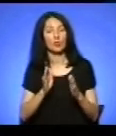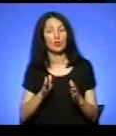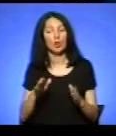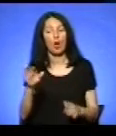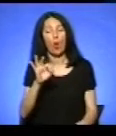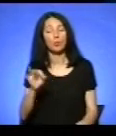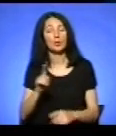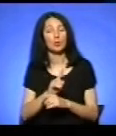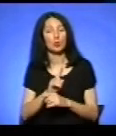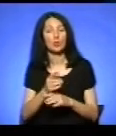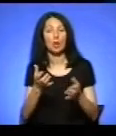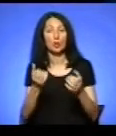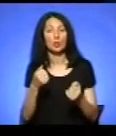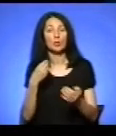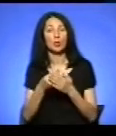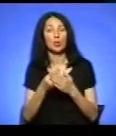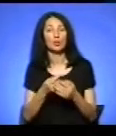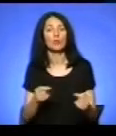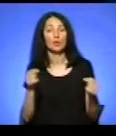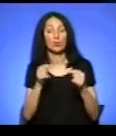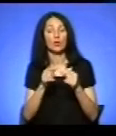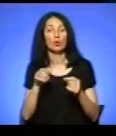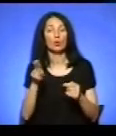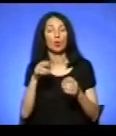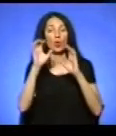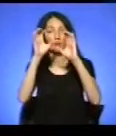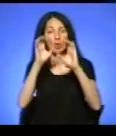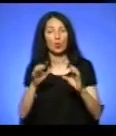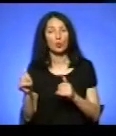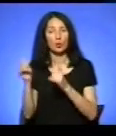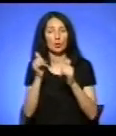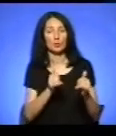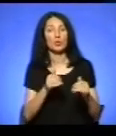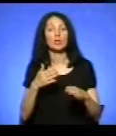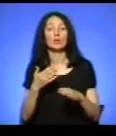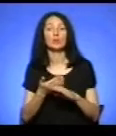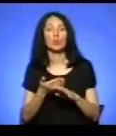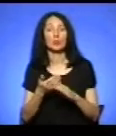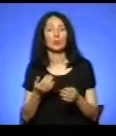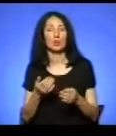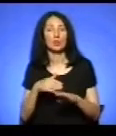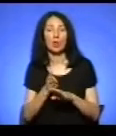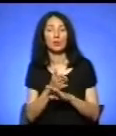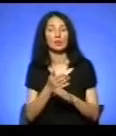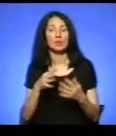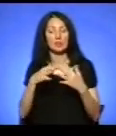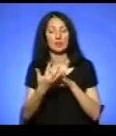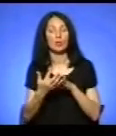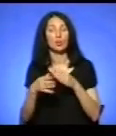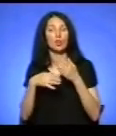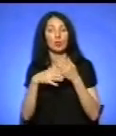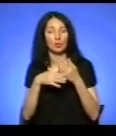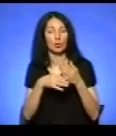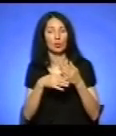область, Тернопільська область отримала кошти відповідно до закону про забезпечення доступності якості сільської медичної